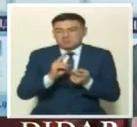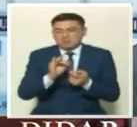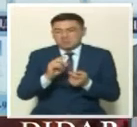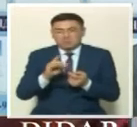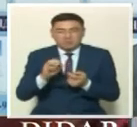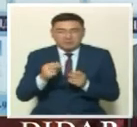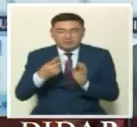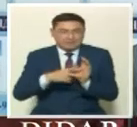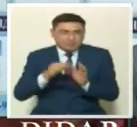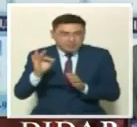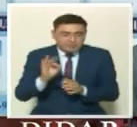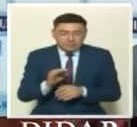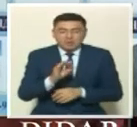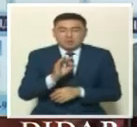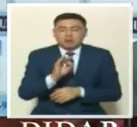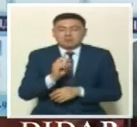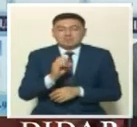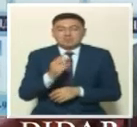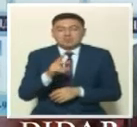на 27%, ацикловир на